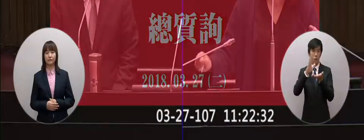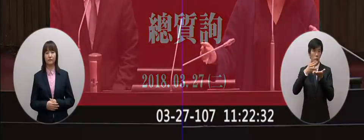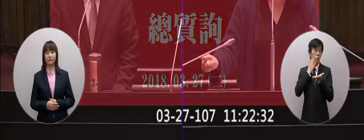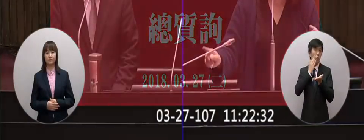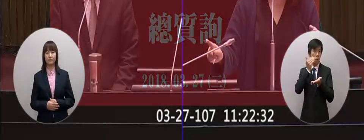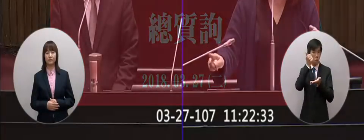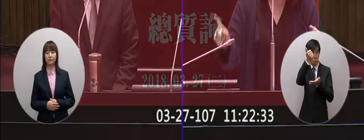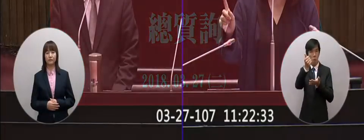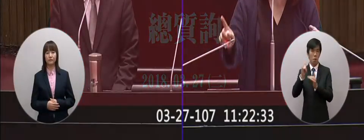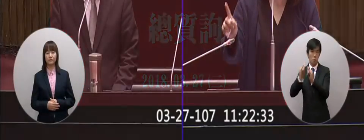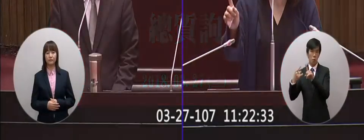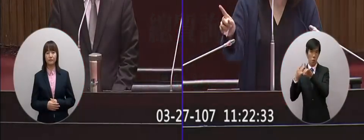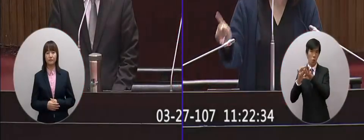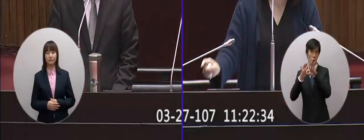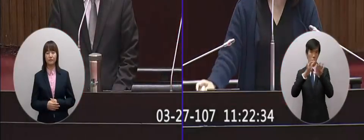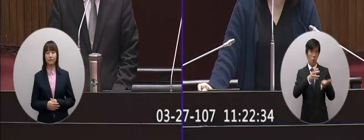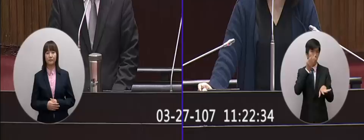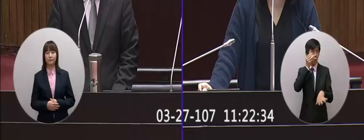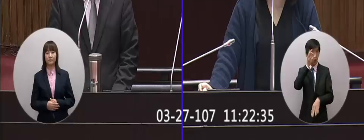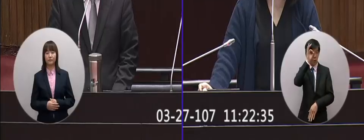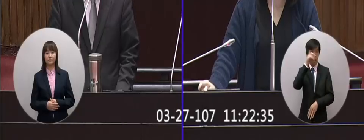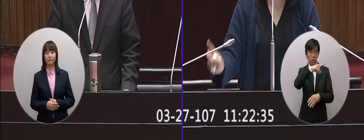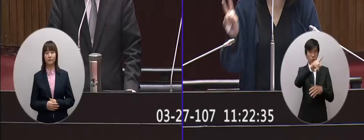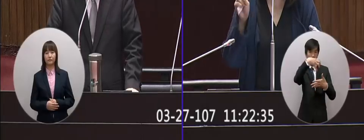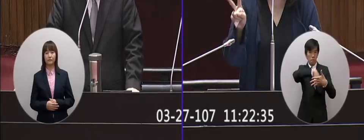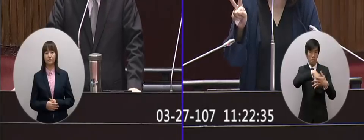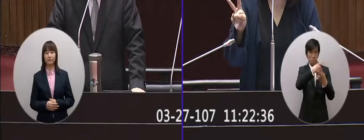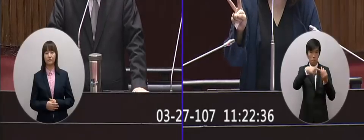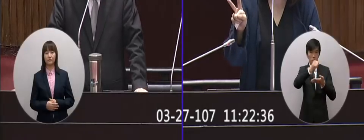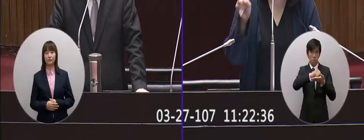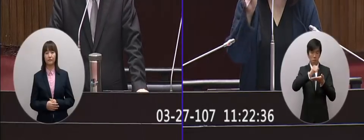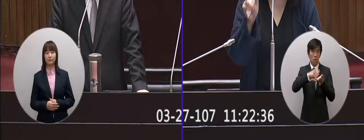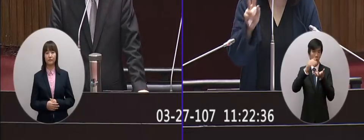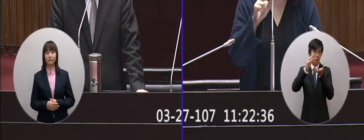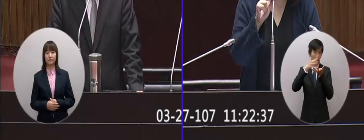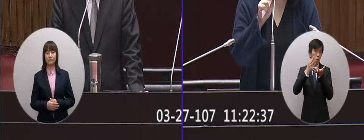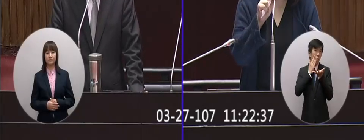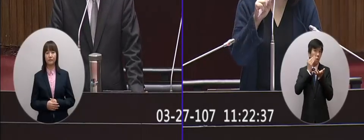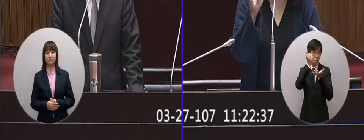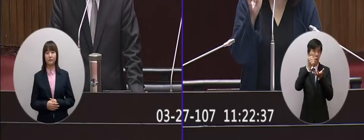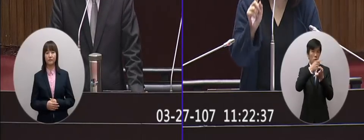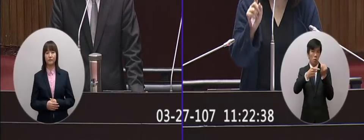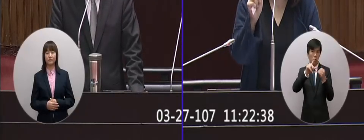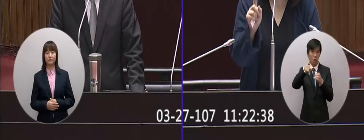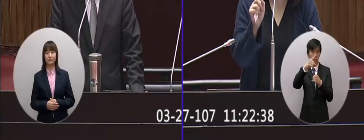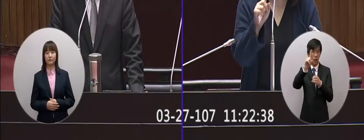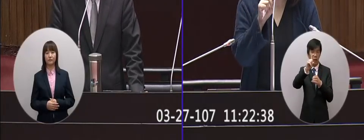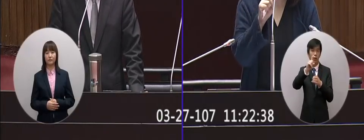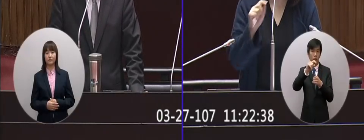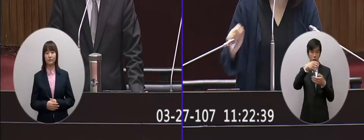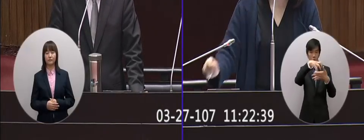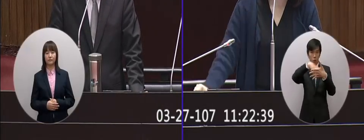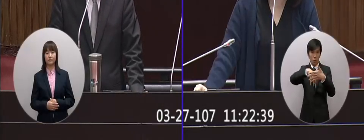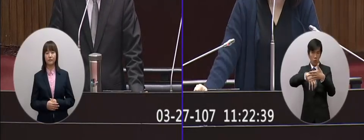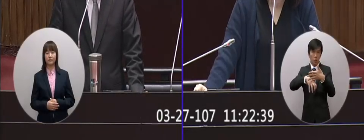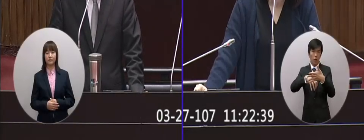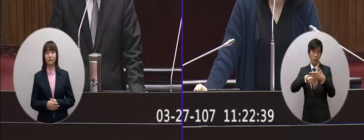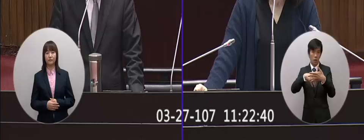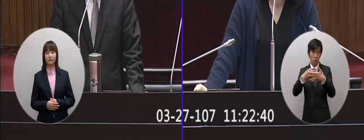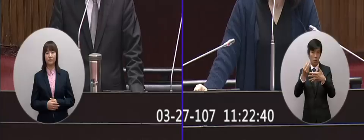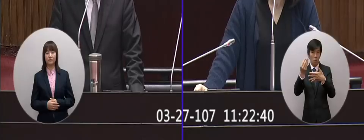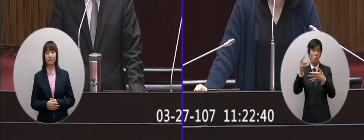看，那一共收录了110家的餐厅，其中有20间他获得了这个星级的餐厅殊